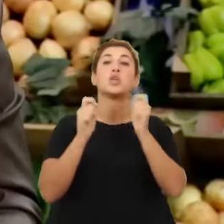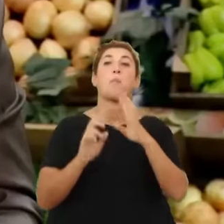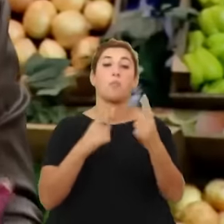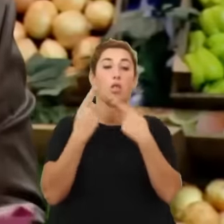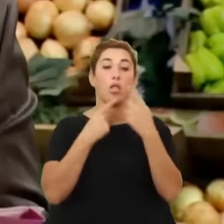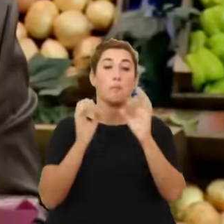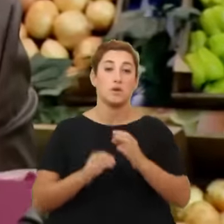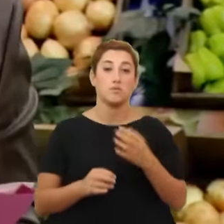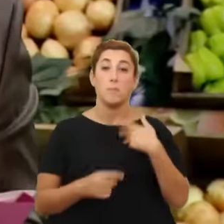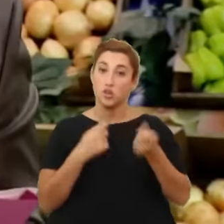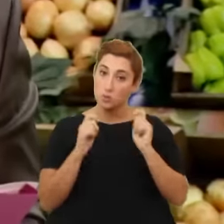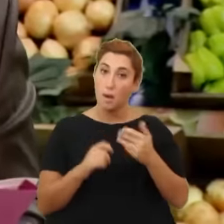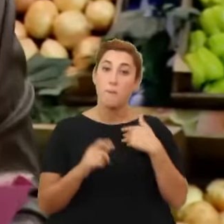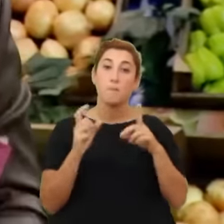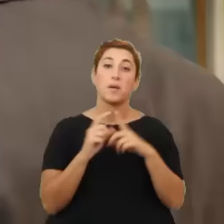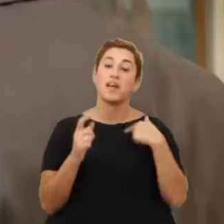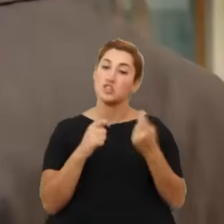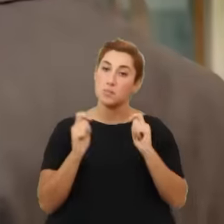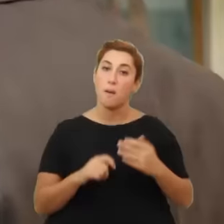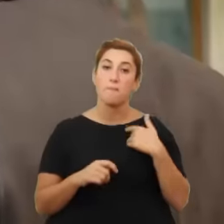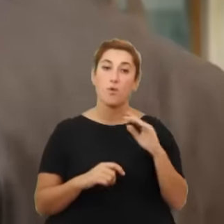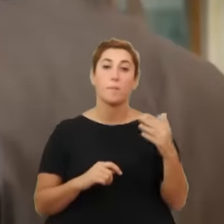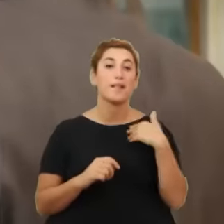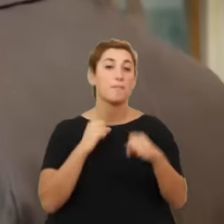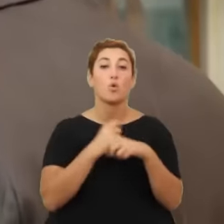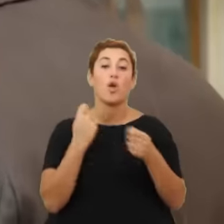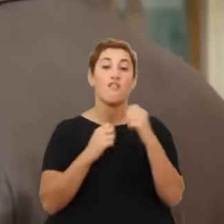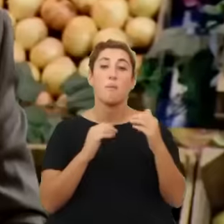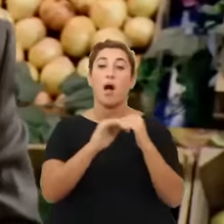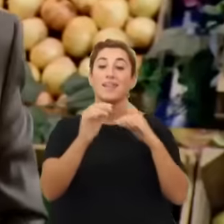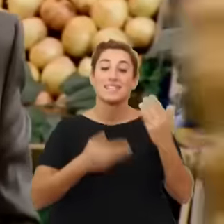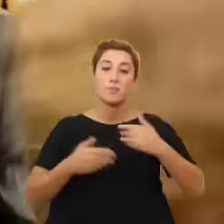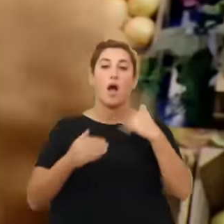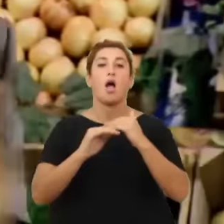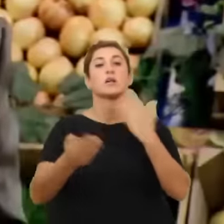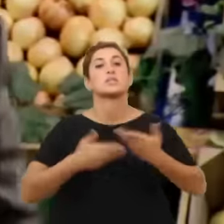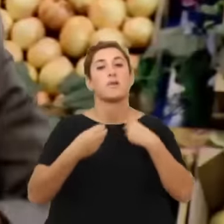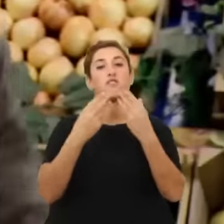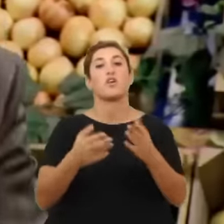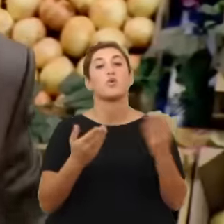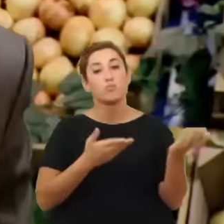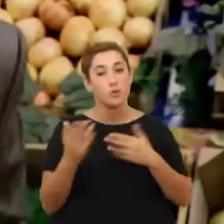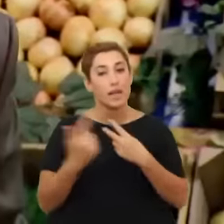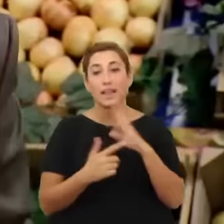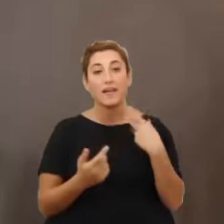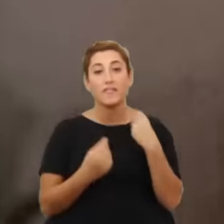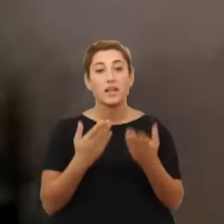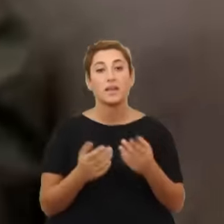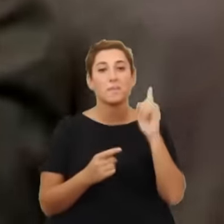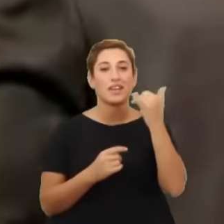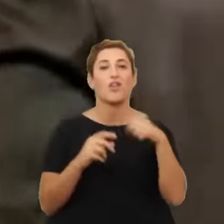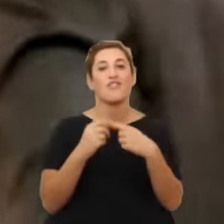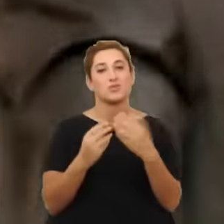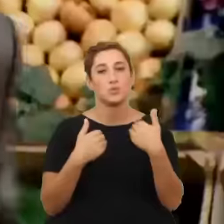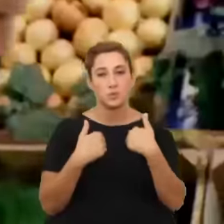diye. Ben işimi yapıyorum Danya. Ben işimi yapıyorum. Benim görevim halka hizmet, ben de halka hizmet ediyorum. Buyur yenge, ne vereyim? Bir